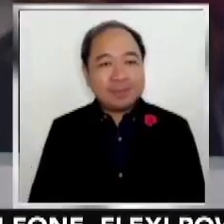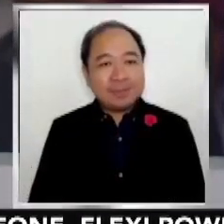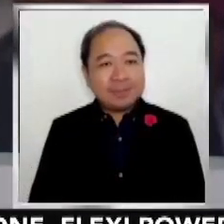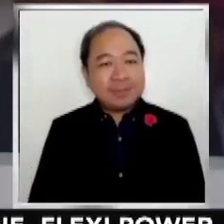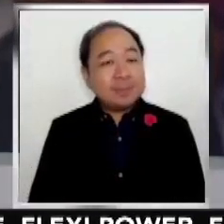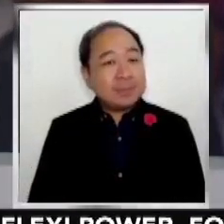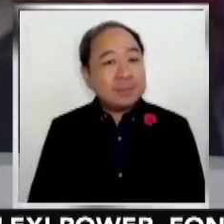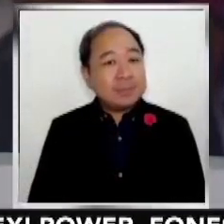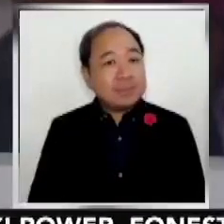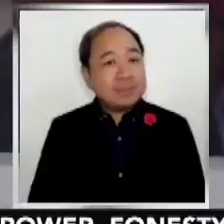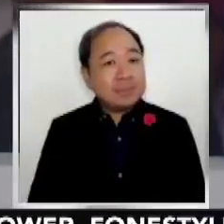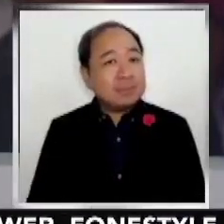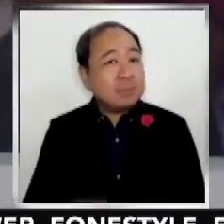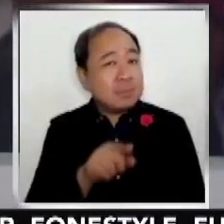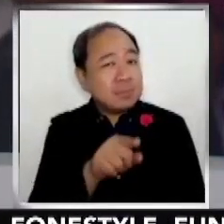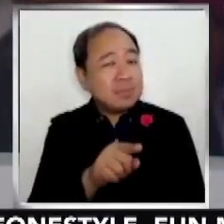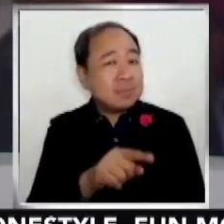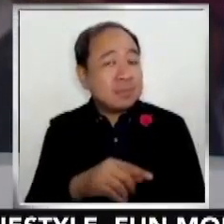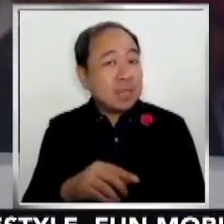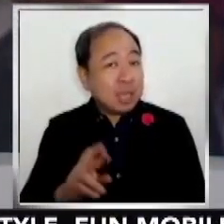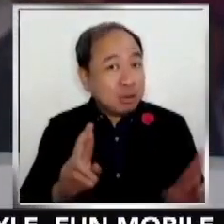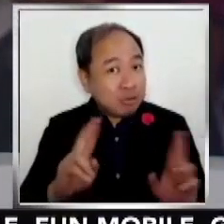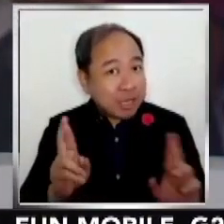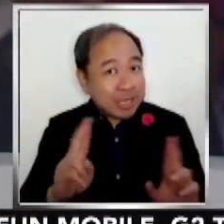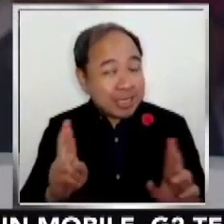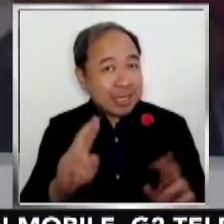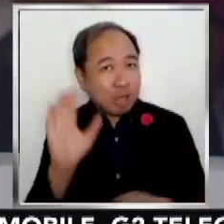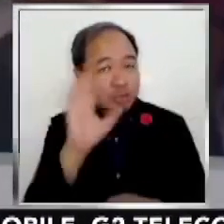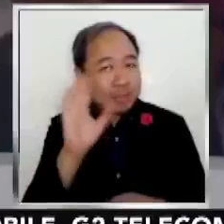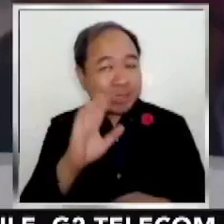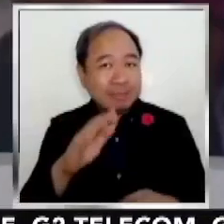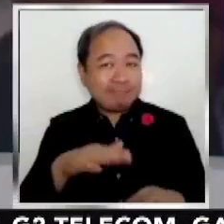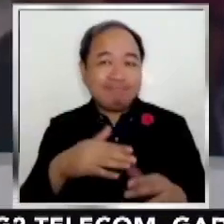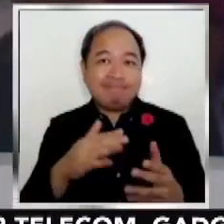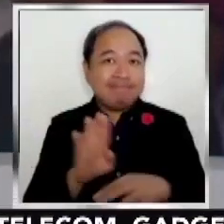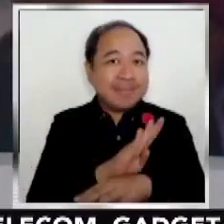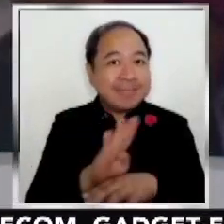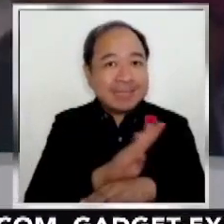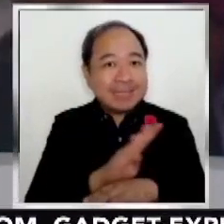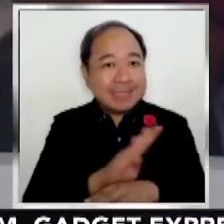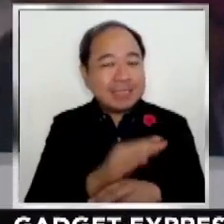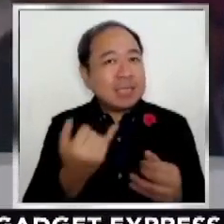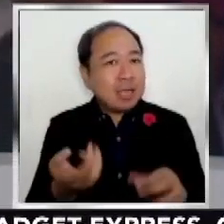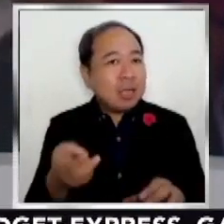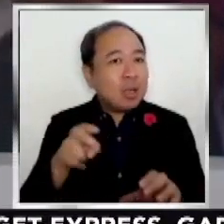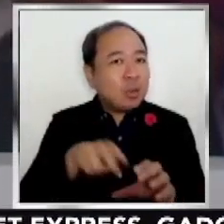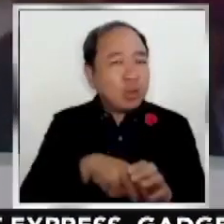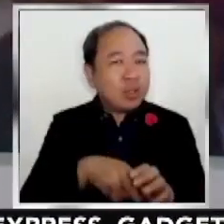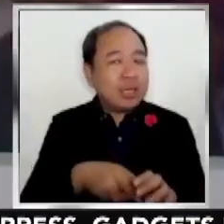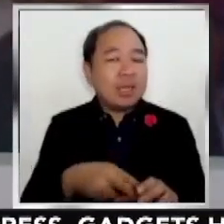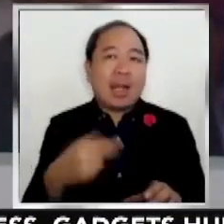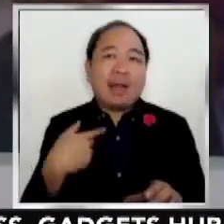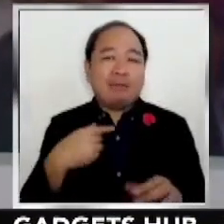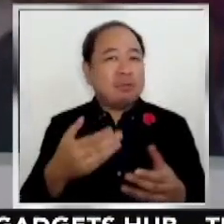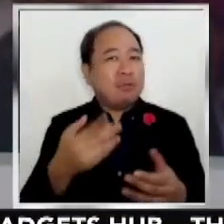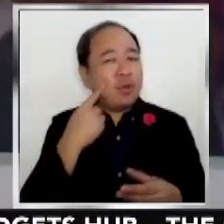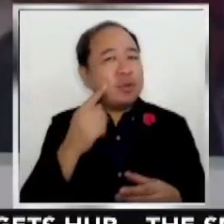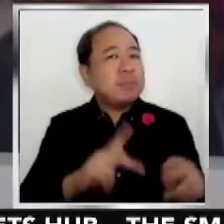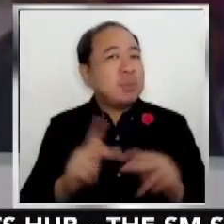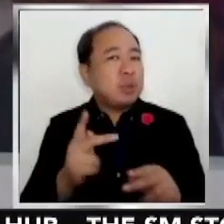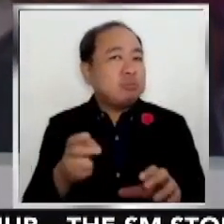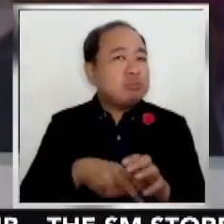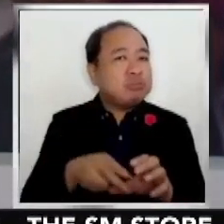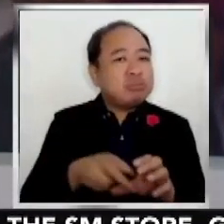Sakabado na ba kayo sa Christmas rush? Abay, sakay na sa literal na paandar para sa mga commuter ang